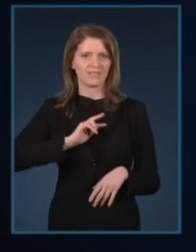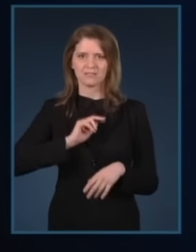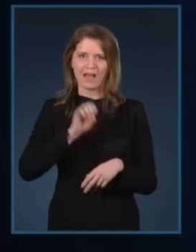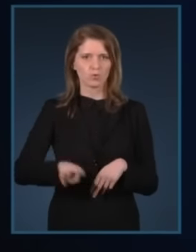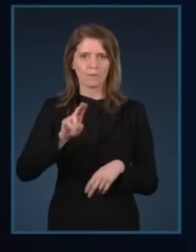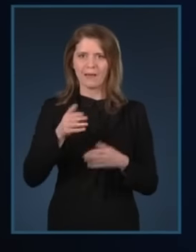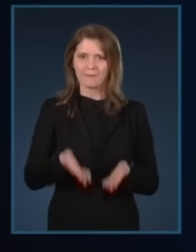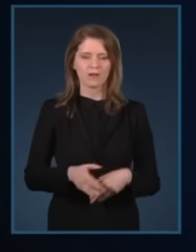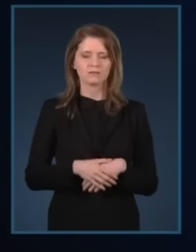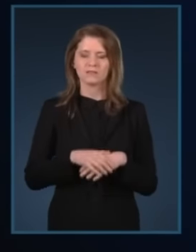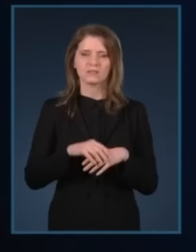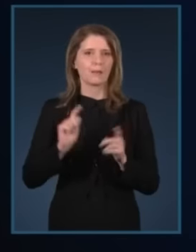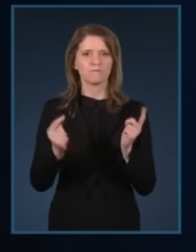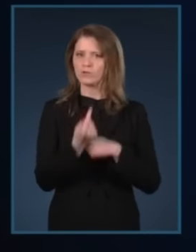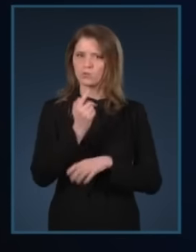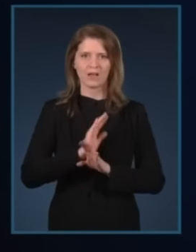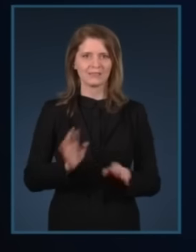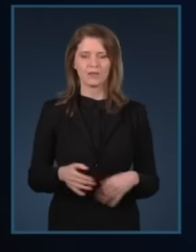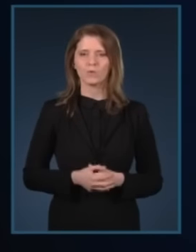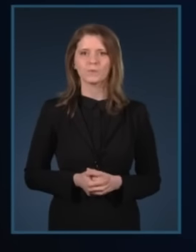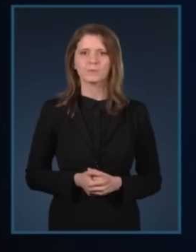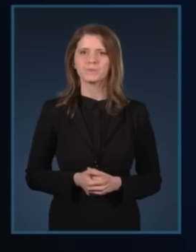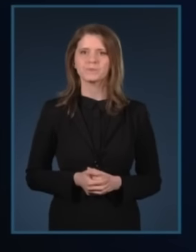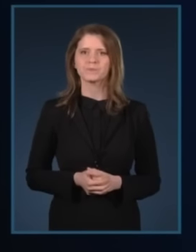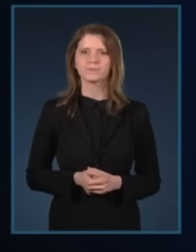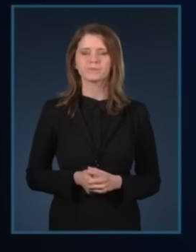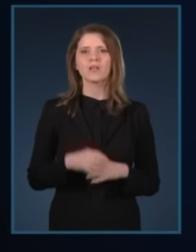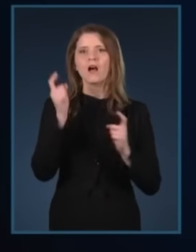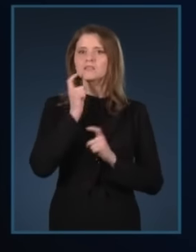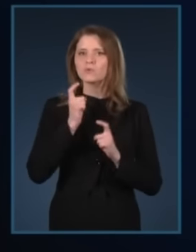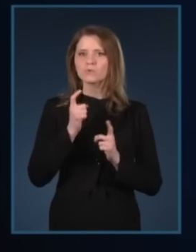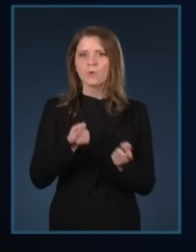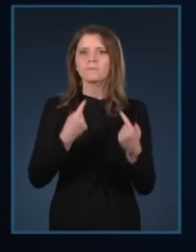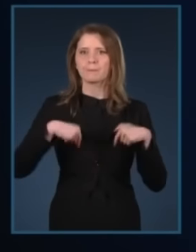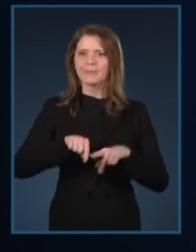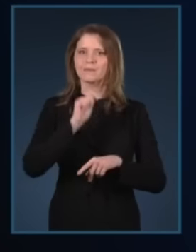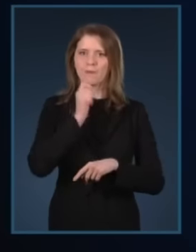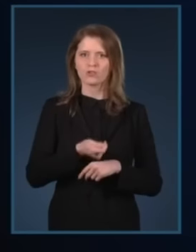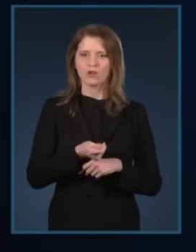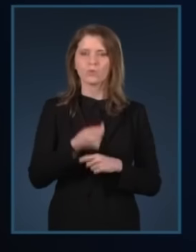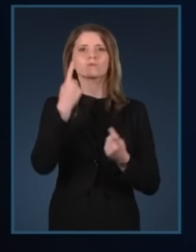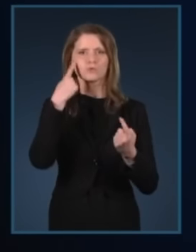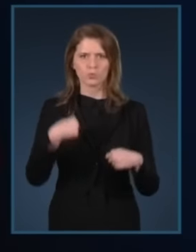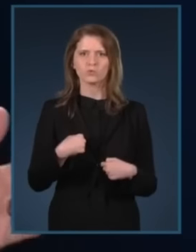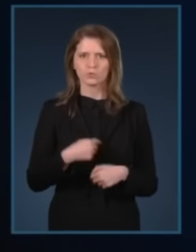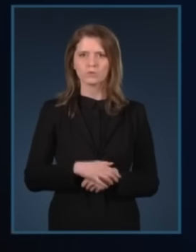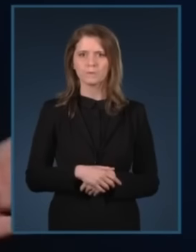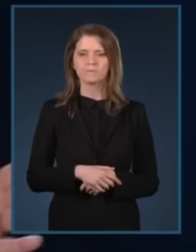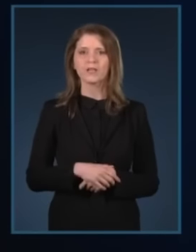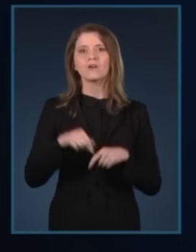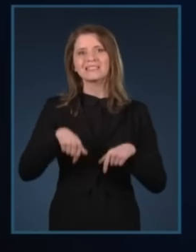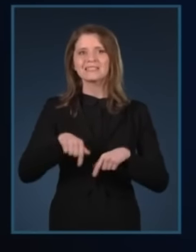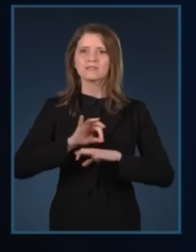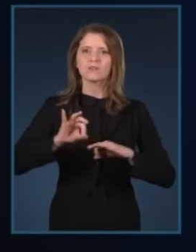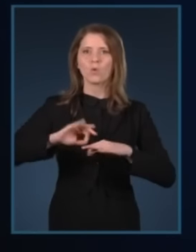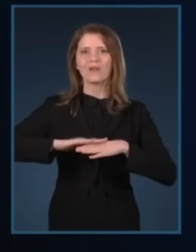elő. Azt gondolom, hogy mi magyarok tudjuk azt, hogy itt jó érzelmű